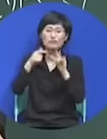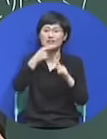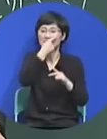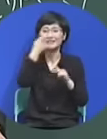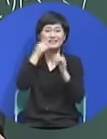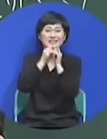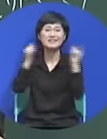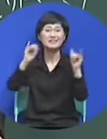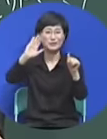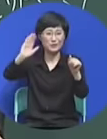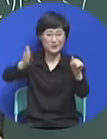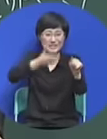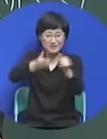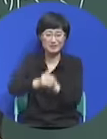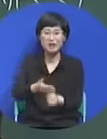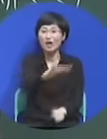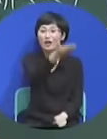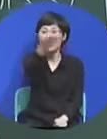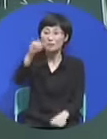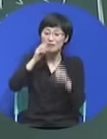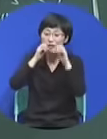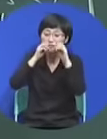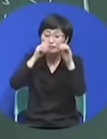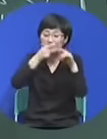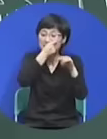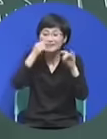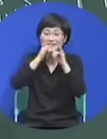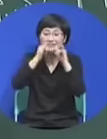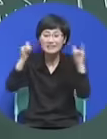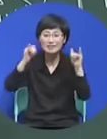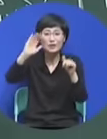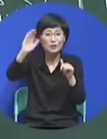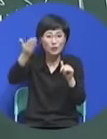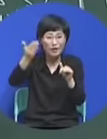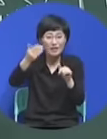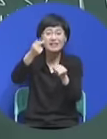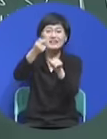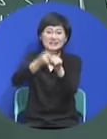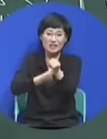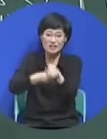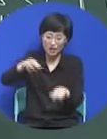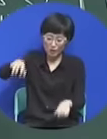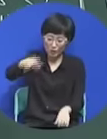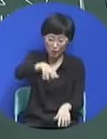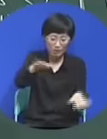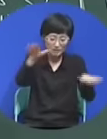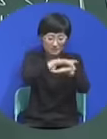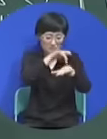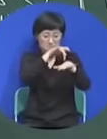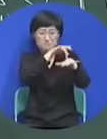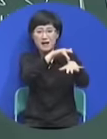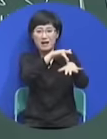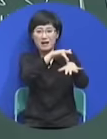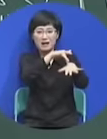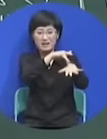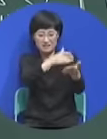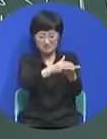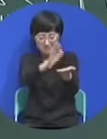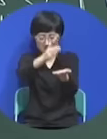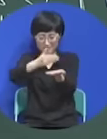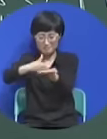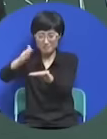有些已经领受了所有的祝福，却充满了埋怨和怨恨来到教会，你们应该做证人。 여러분이 증인으로 서면 여러분 가정과 현장에 있는 모든 허감은 증거 앞에 무너지게 될 겁니다.